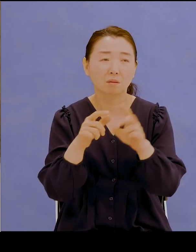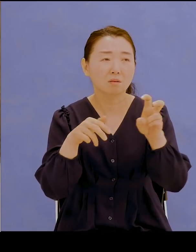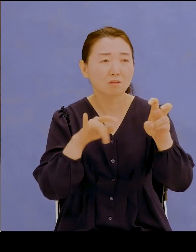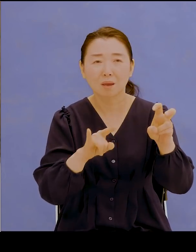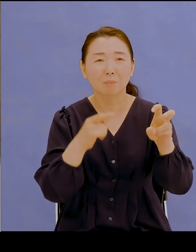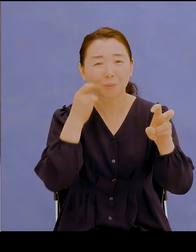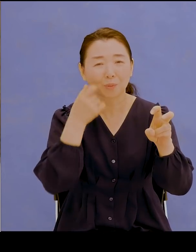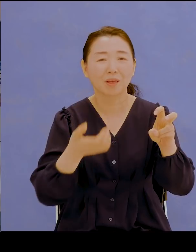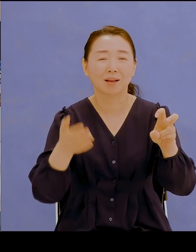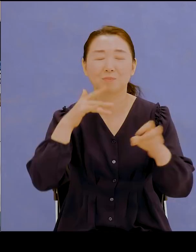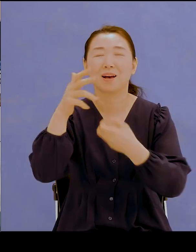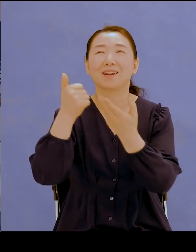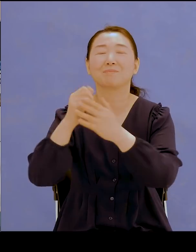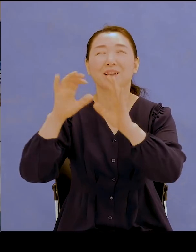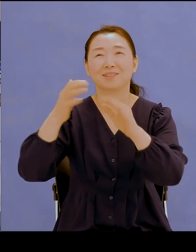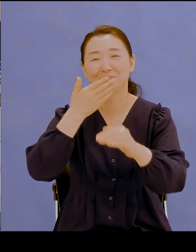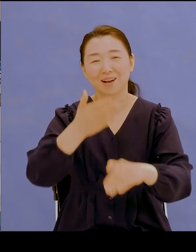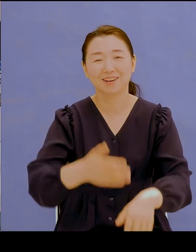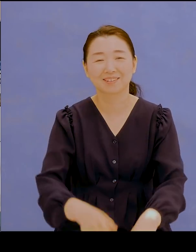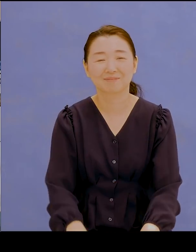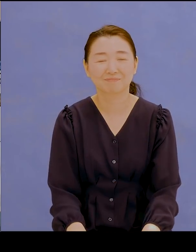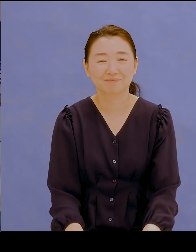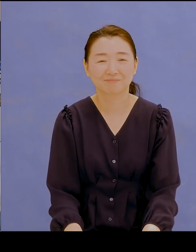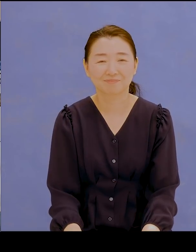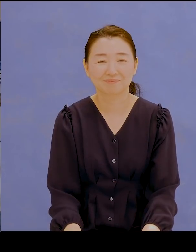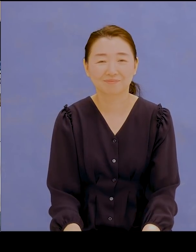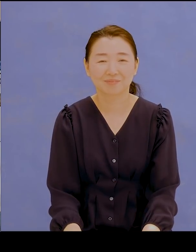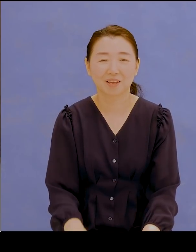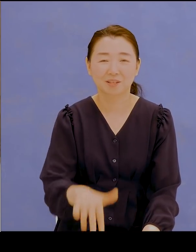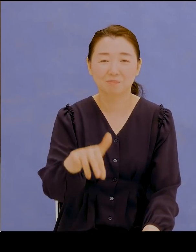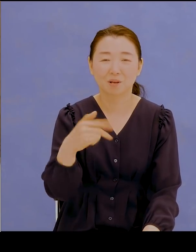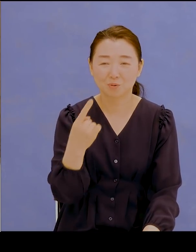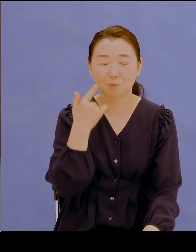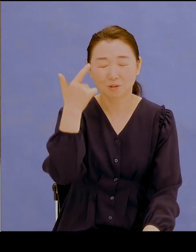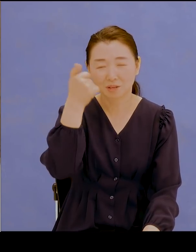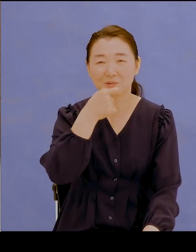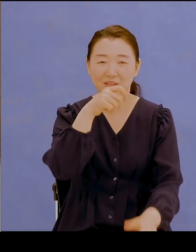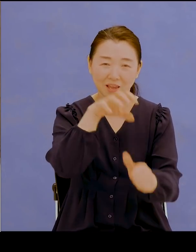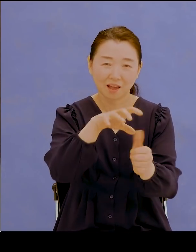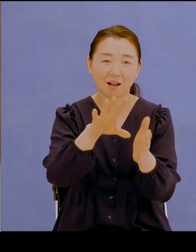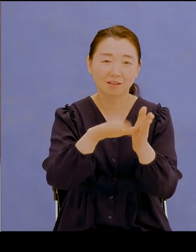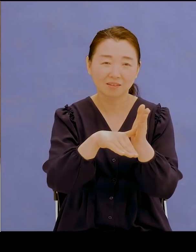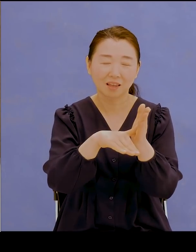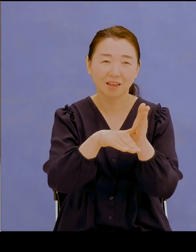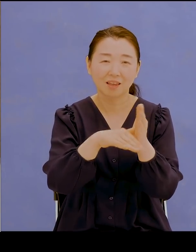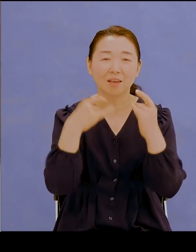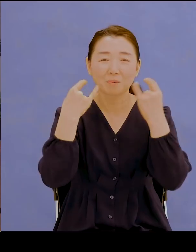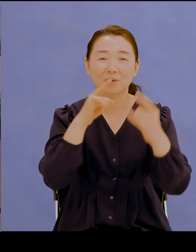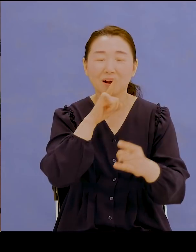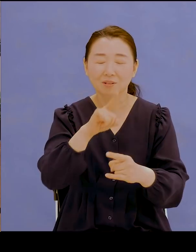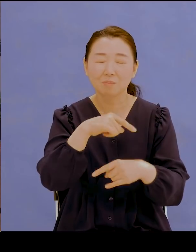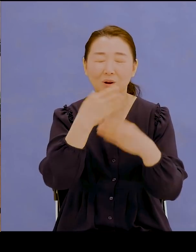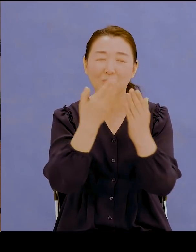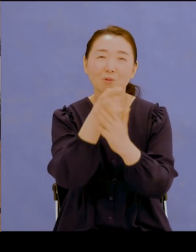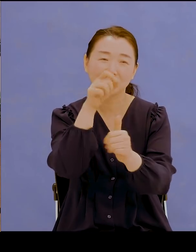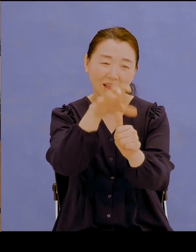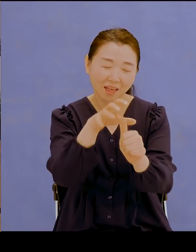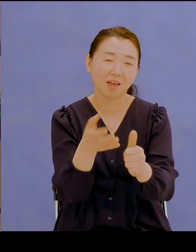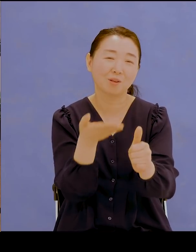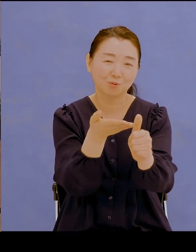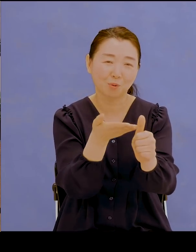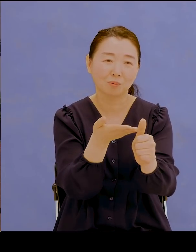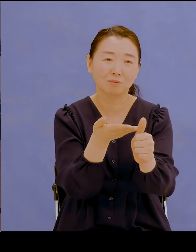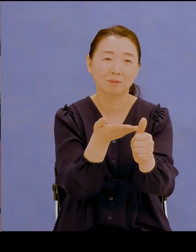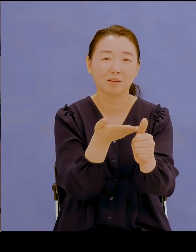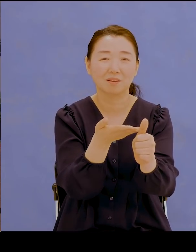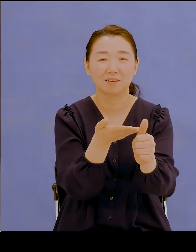된다? 네. 하나님 나라에서 그게 또 되더라고요. 음. 근데 조정민 목사님이 세례 하시면서 불어로 또 그걸 이렇게 해주시고. 와. 이게 말없이